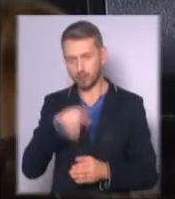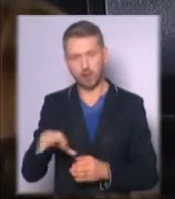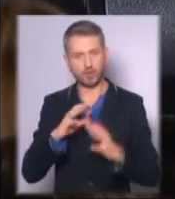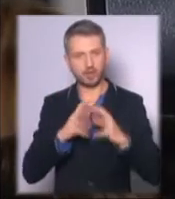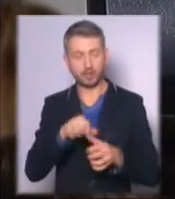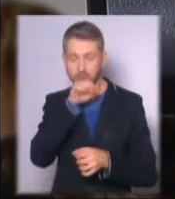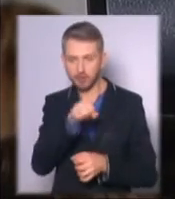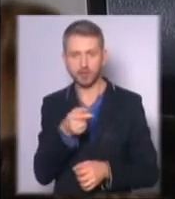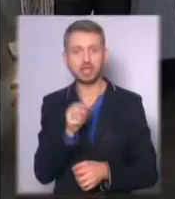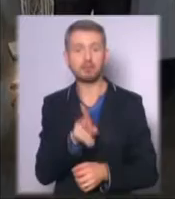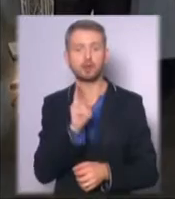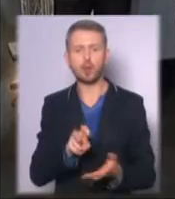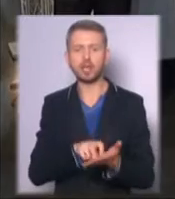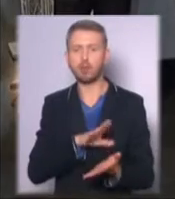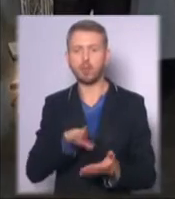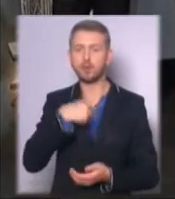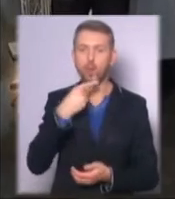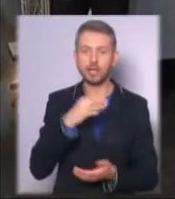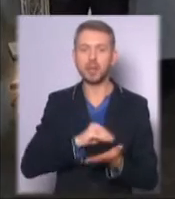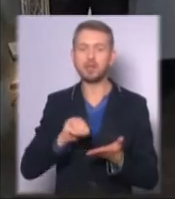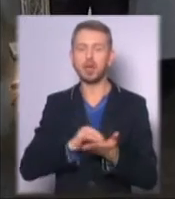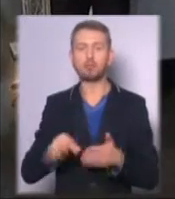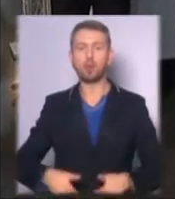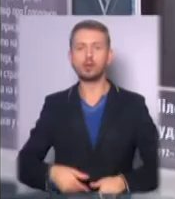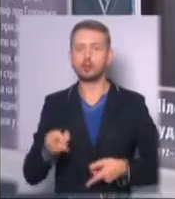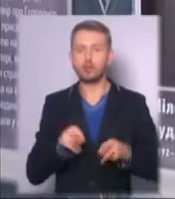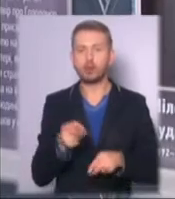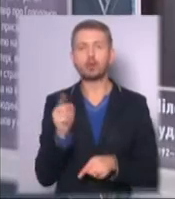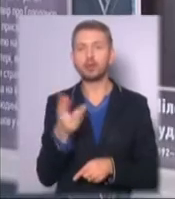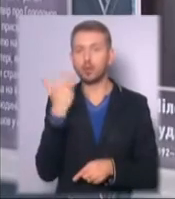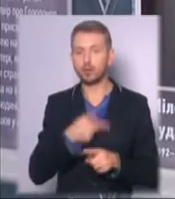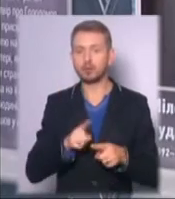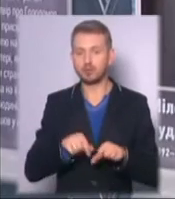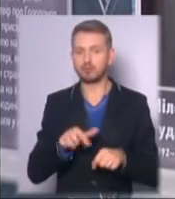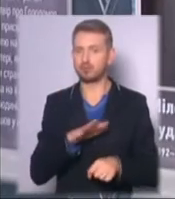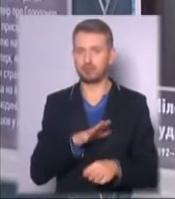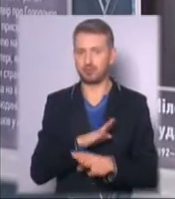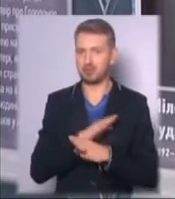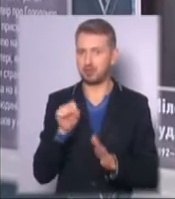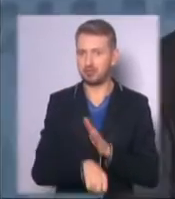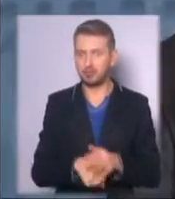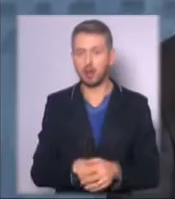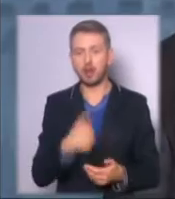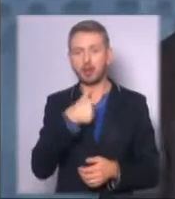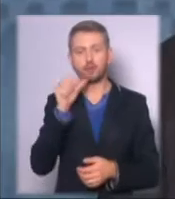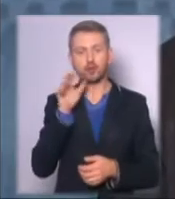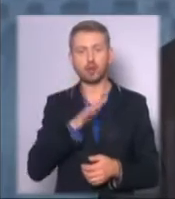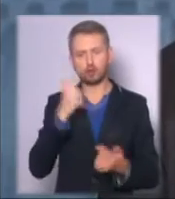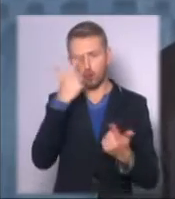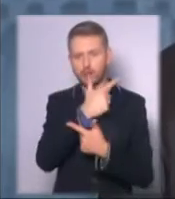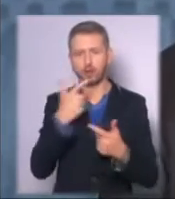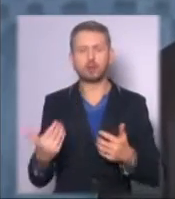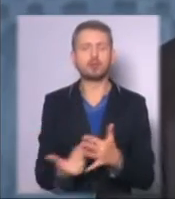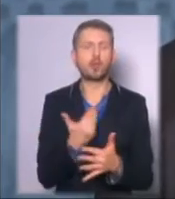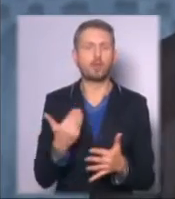тим, хто не побоявся говорити та писати про Голодомор навіть тоді, коли це могло коштувати життя. Буквально вчора було оприлюднено найсвіжіші